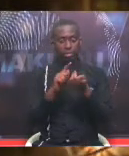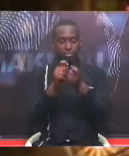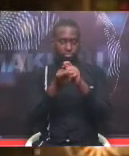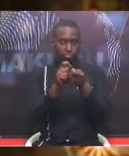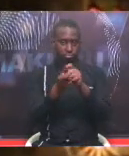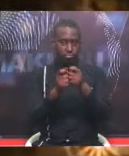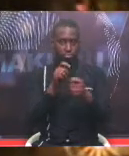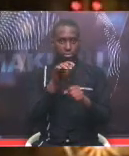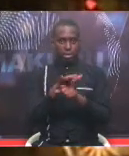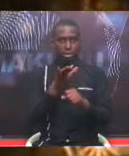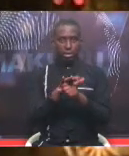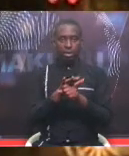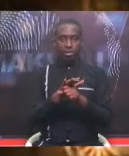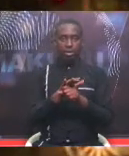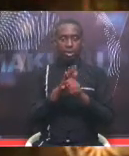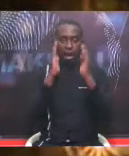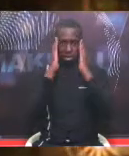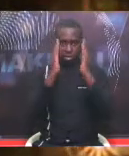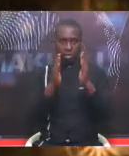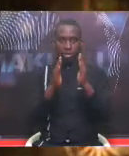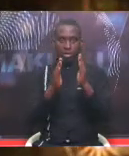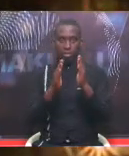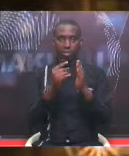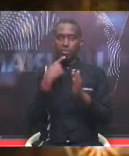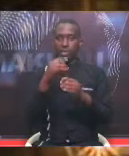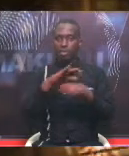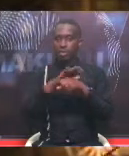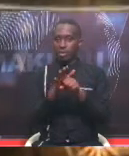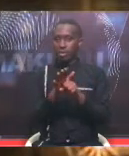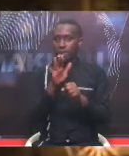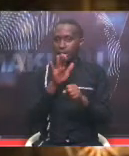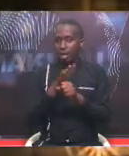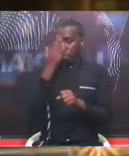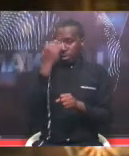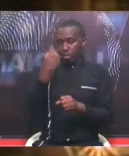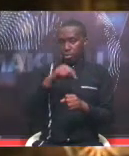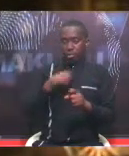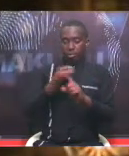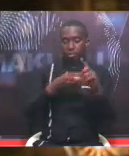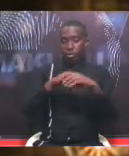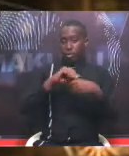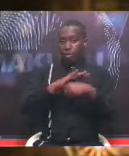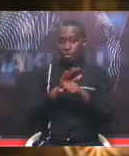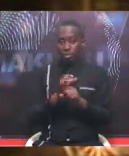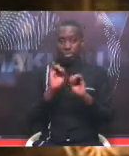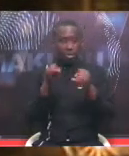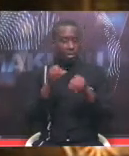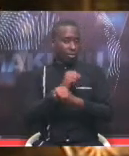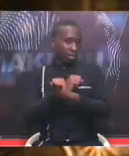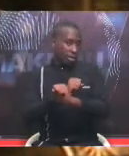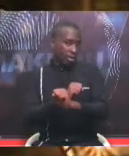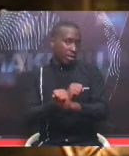avugururwa cyane cyane ay'ubushize yavugaga kuri COVID, cyane kuko twari tuvuye muri COVID tuvuga ngo tugerageze